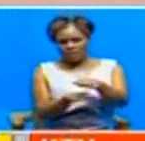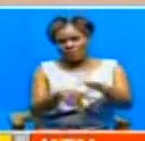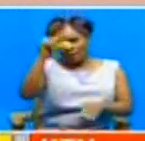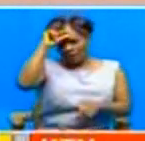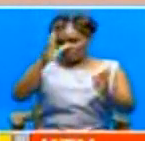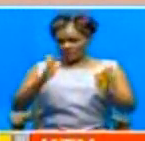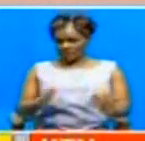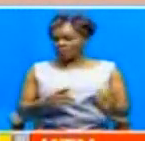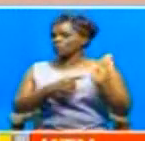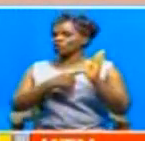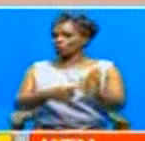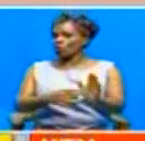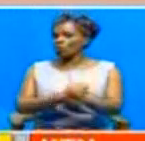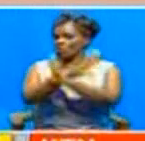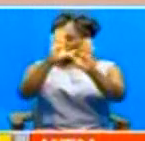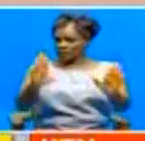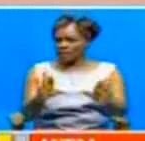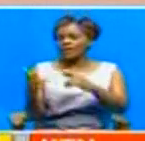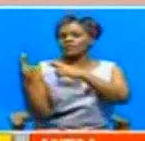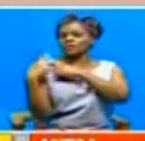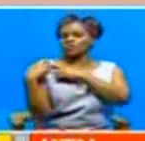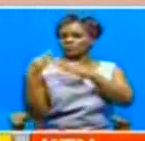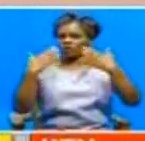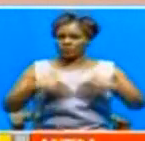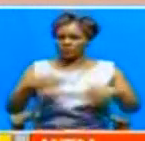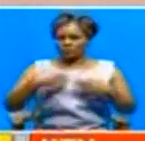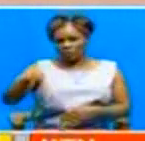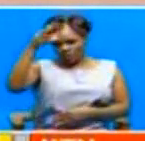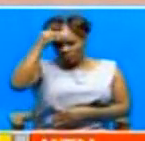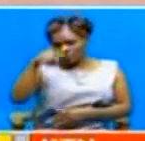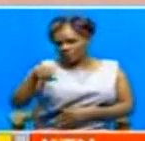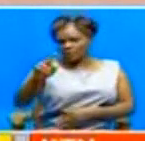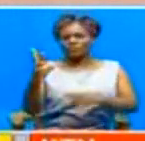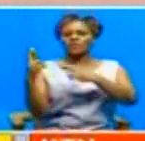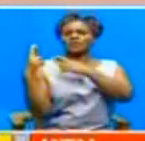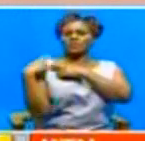huyu amedhihirisha kuwa wadau kwenye sekta elimu wanapaswa